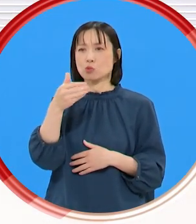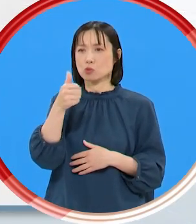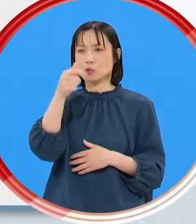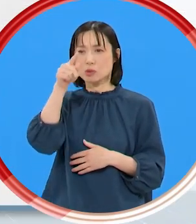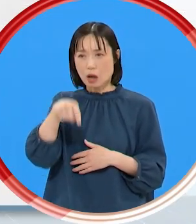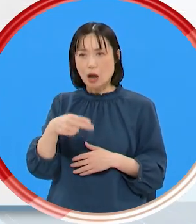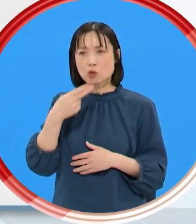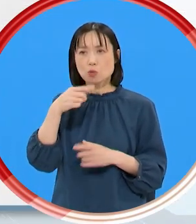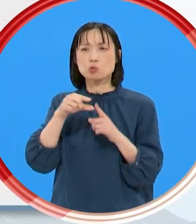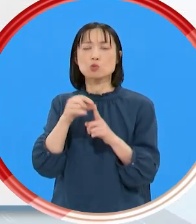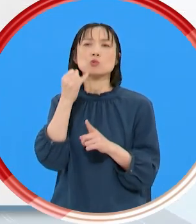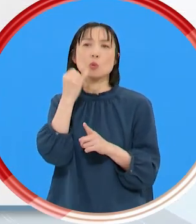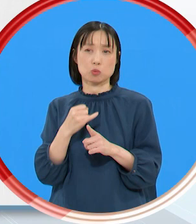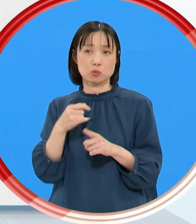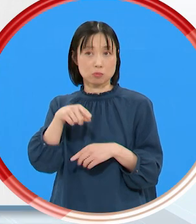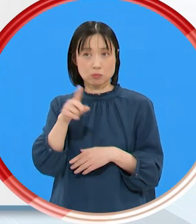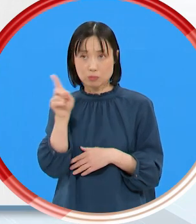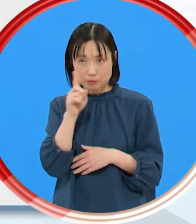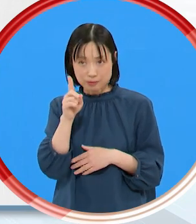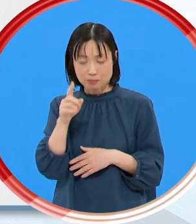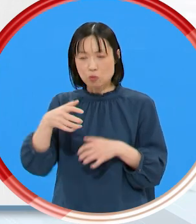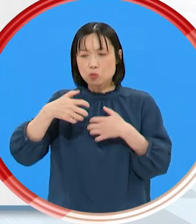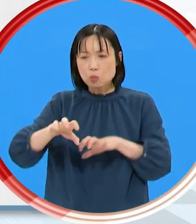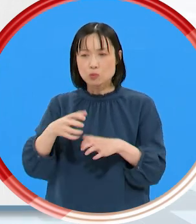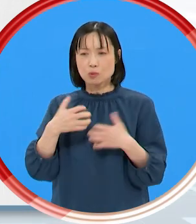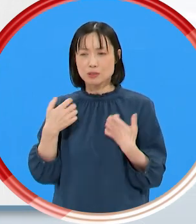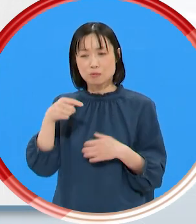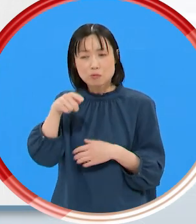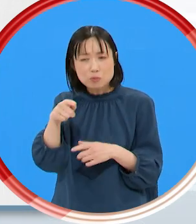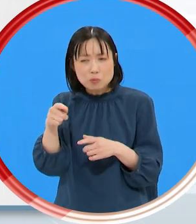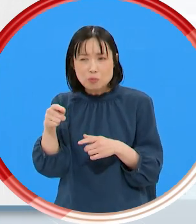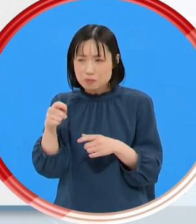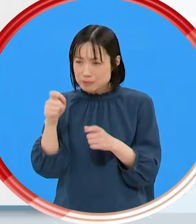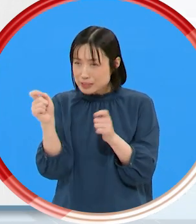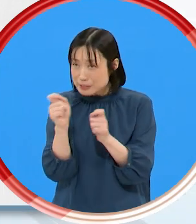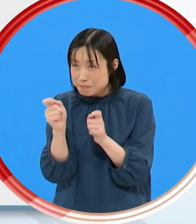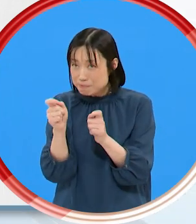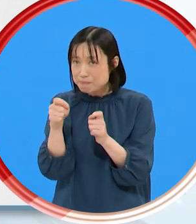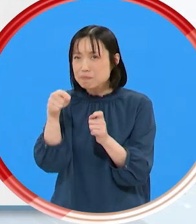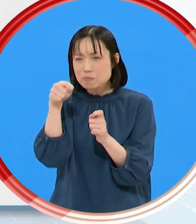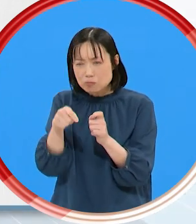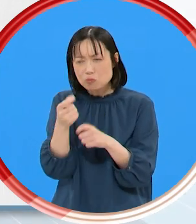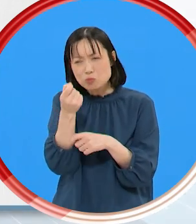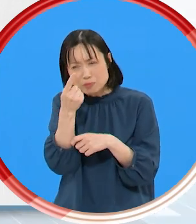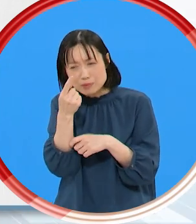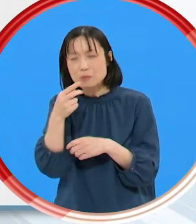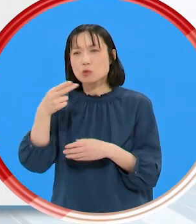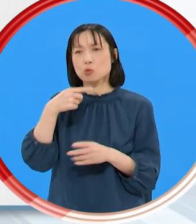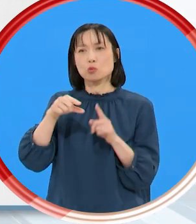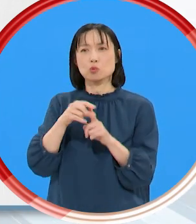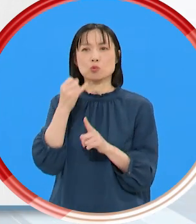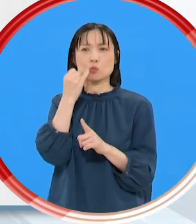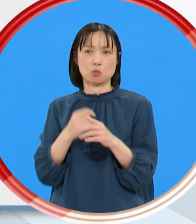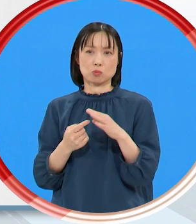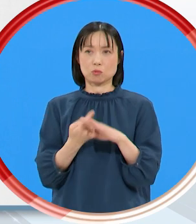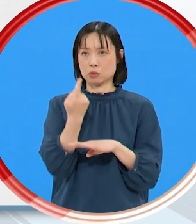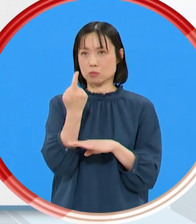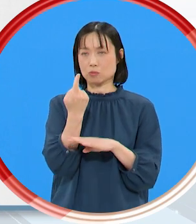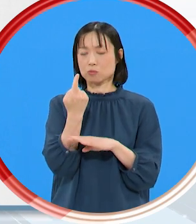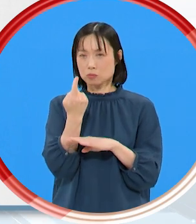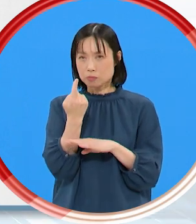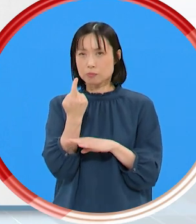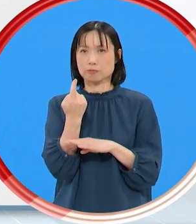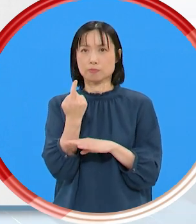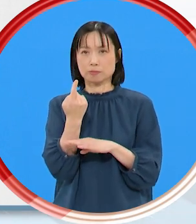です。 カンピロバクターとは動物の肉についている細菌で、少量の菌でも食中毒を発